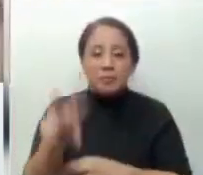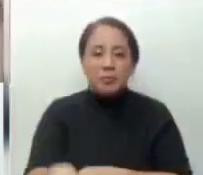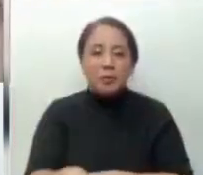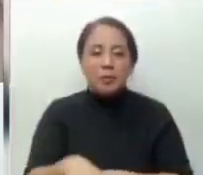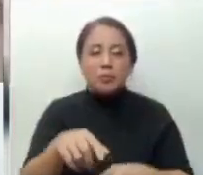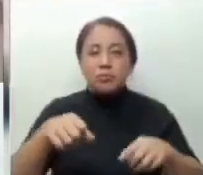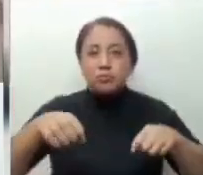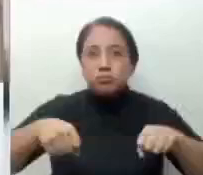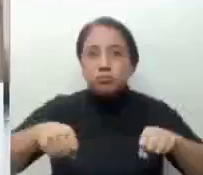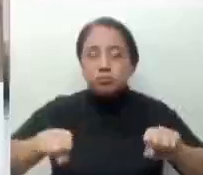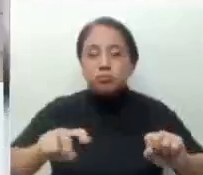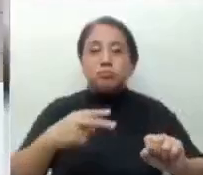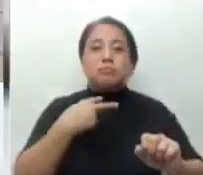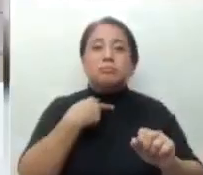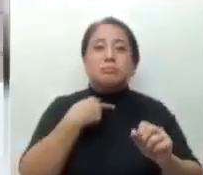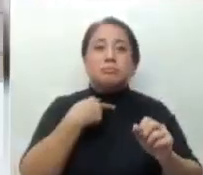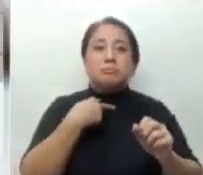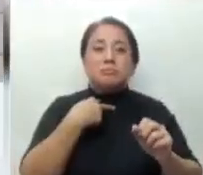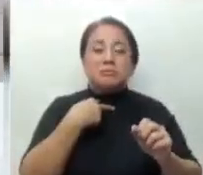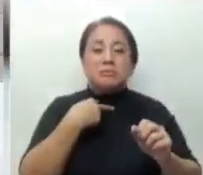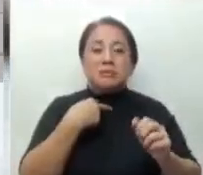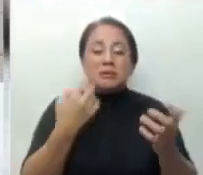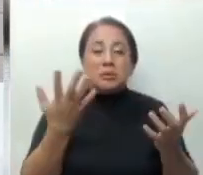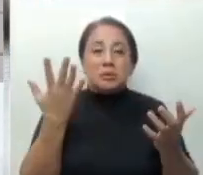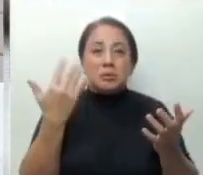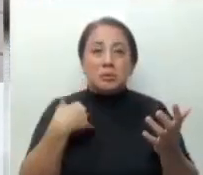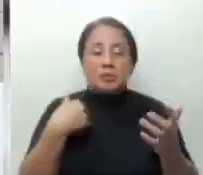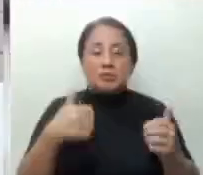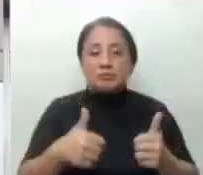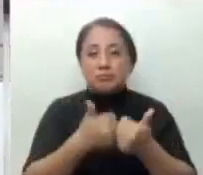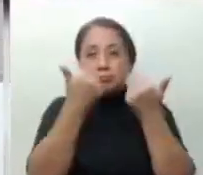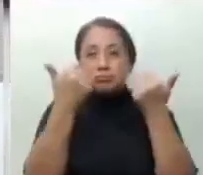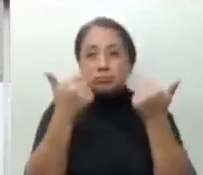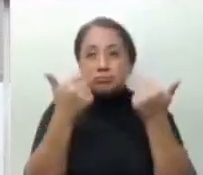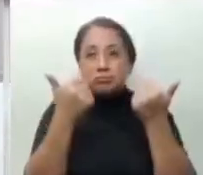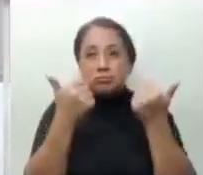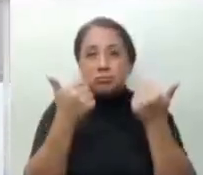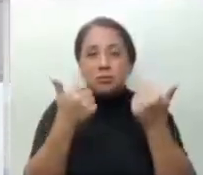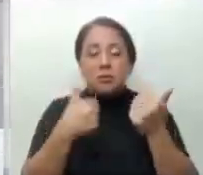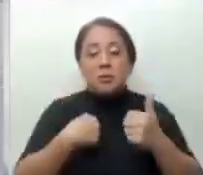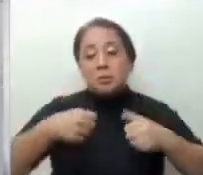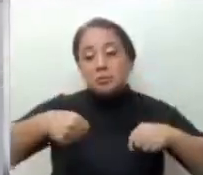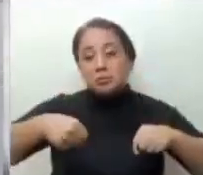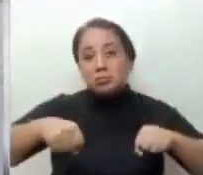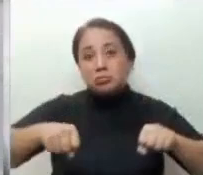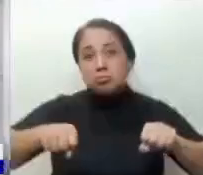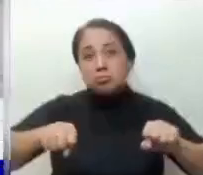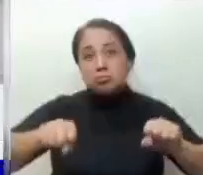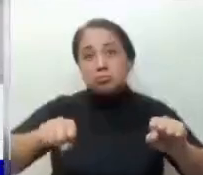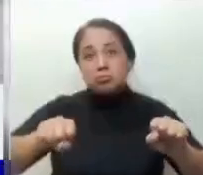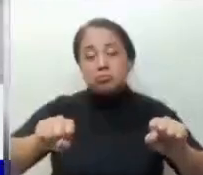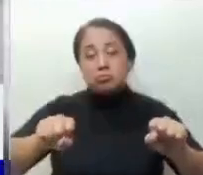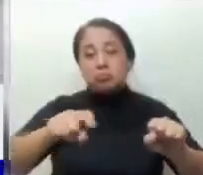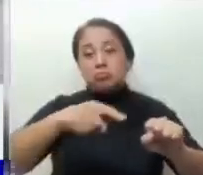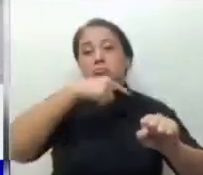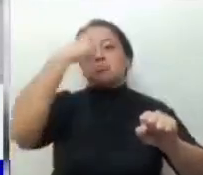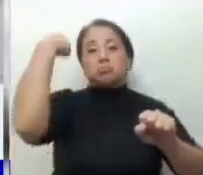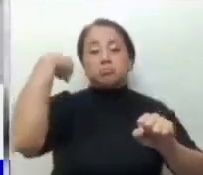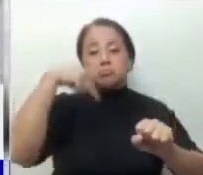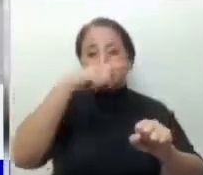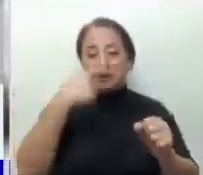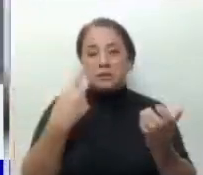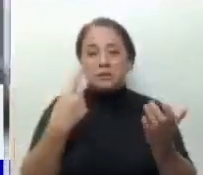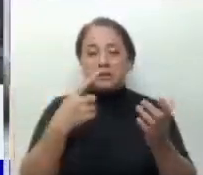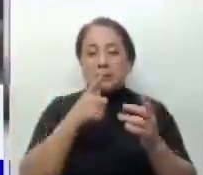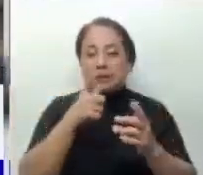sumabit umano sa mga kable at na-aksidente. Gabi ng sarig mo motor, no? Pumulupot sa leeg niya. So, luckily, buhay naman